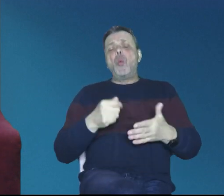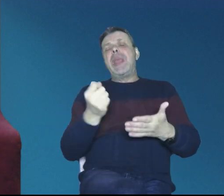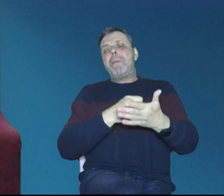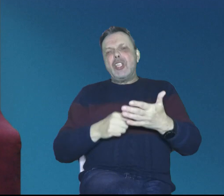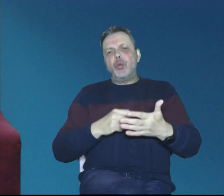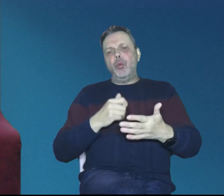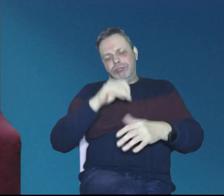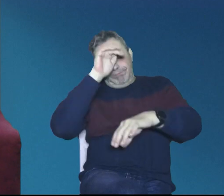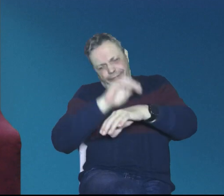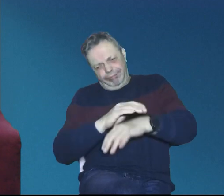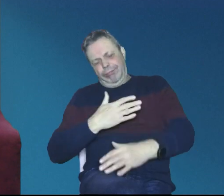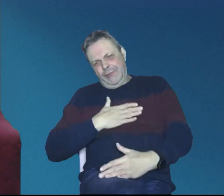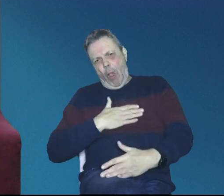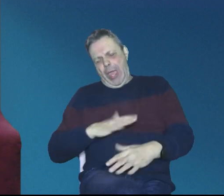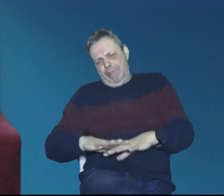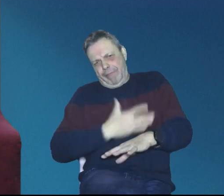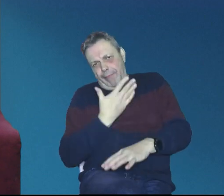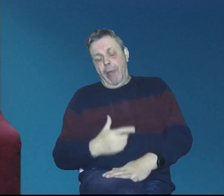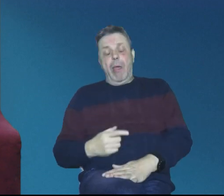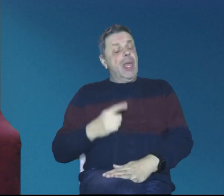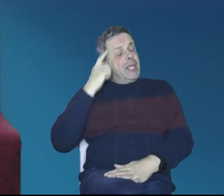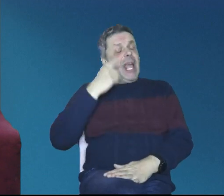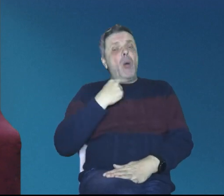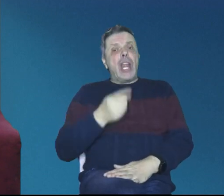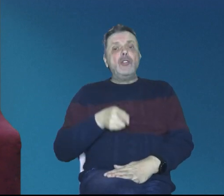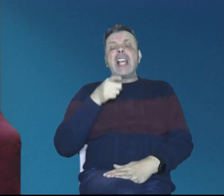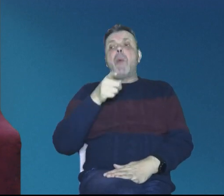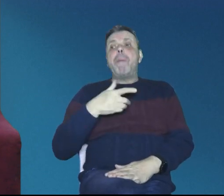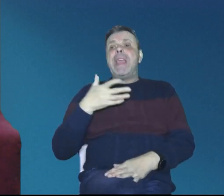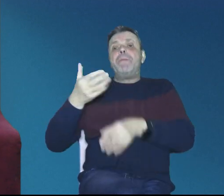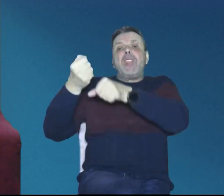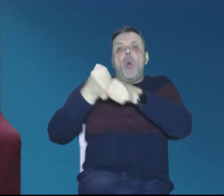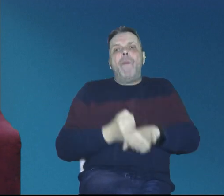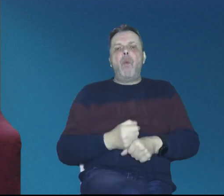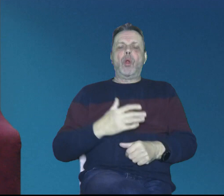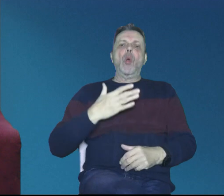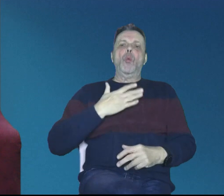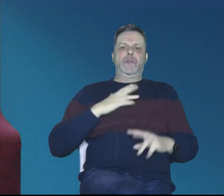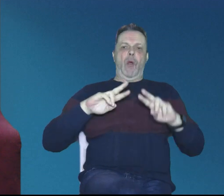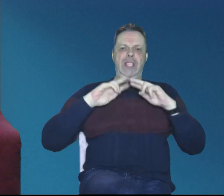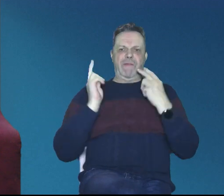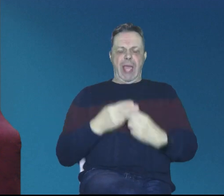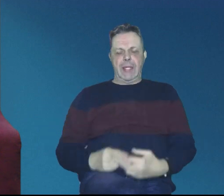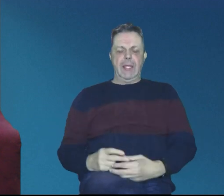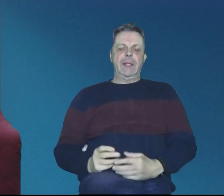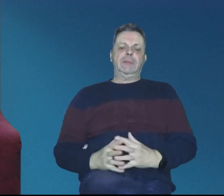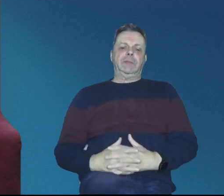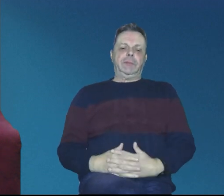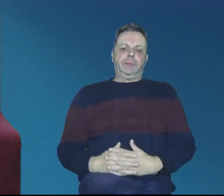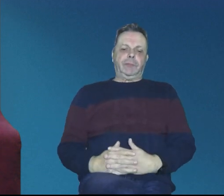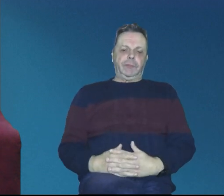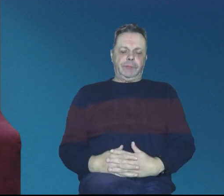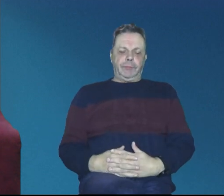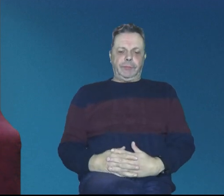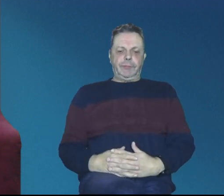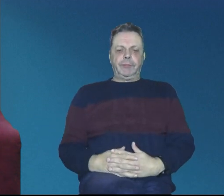isto ljudi pišu recenzije i onda često znaju reći da smo ih potpuno uvukli u svoj svijet.